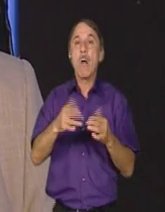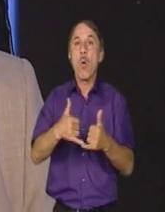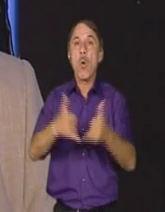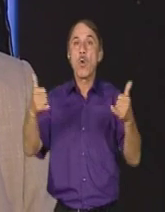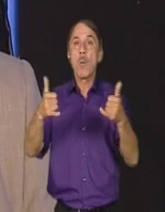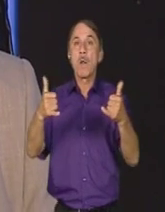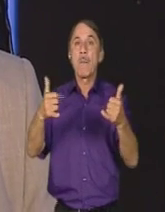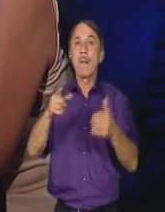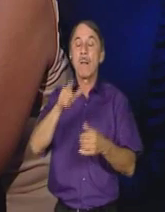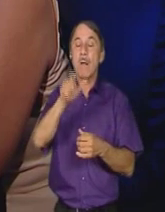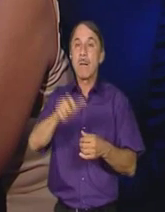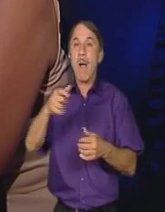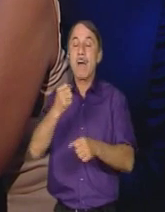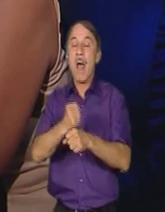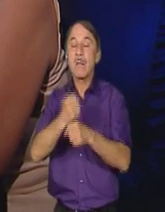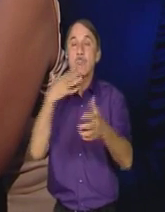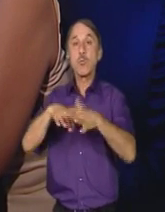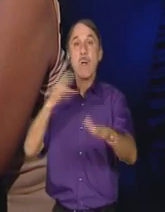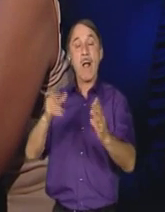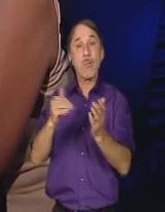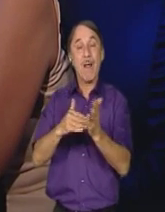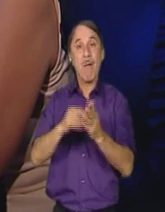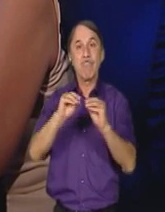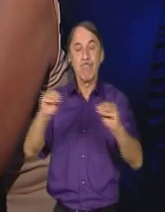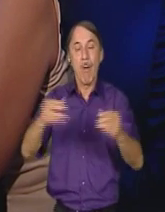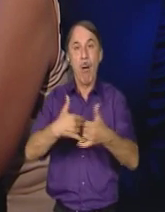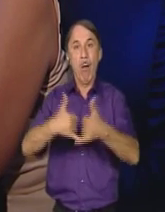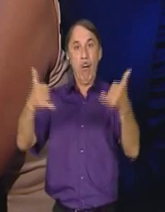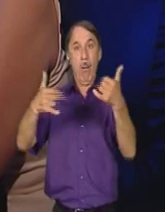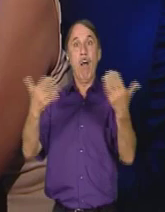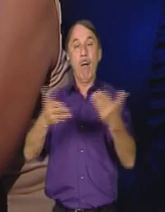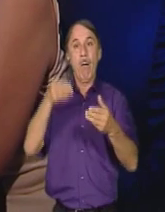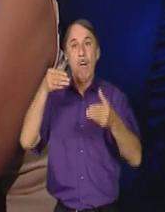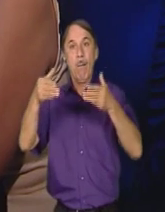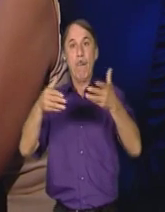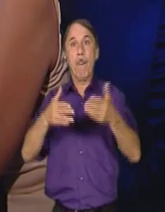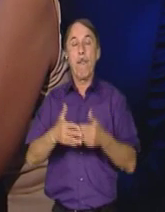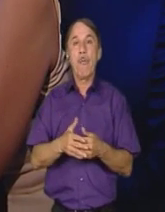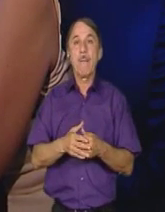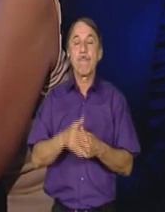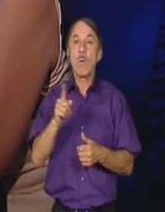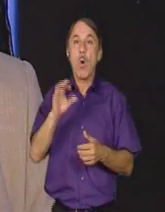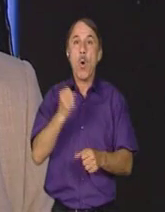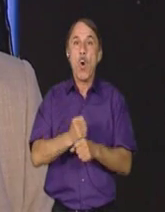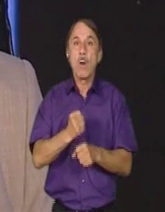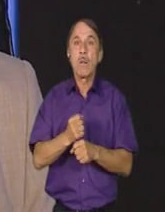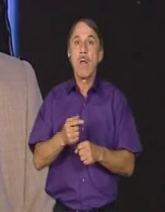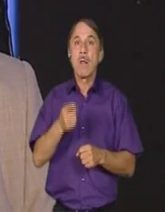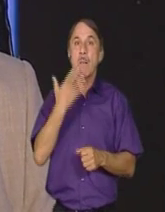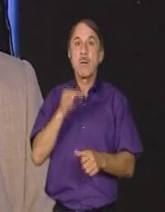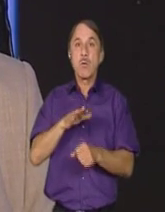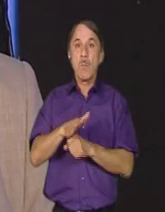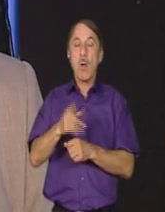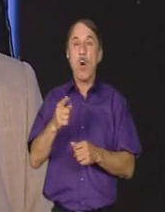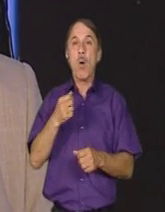unaprediti rad Skupštine, ne samo zakonodavno, dizanje ruke po diktatu vlade, nego